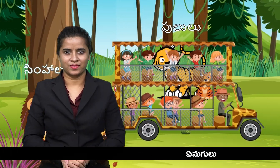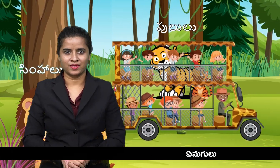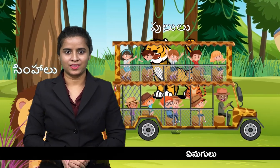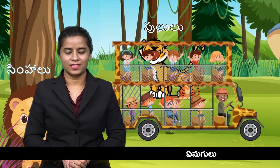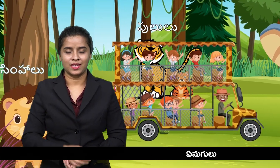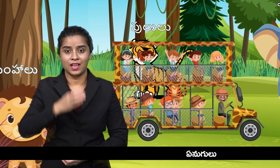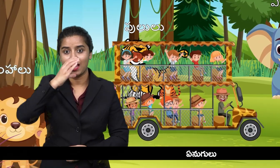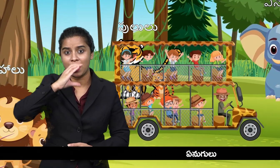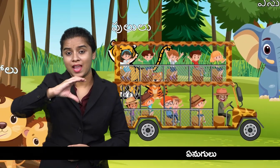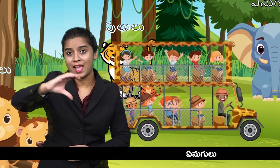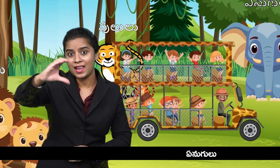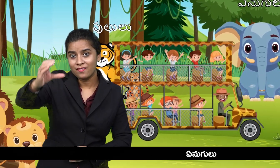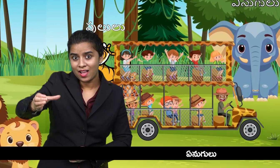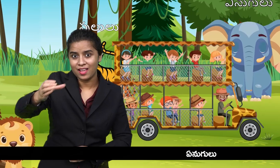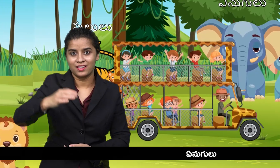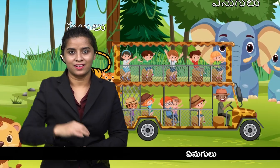ఏనుగులు